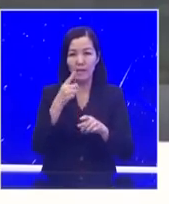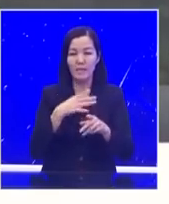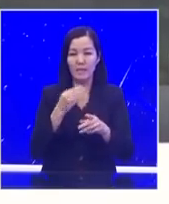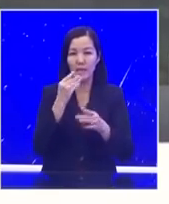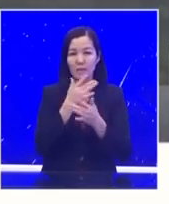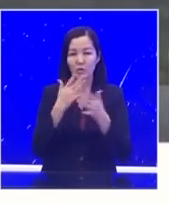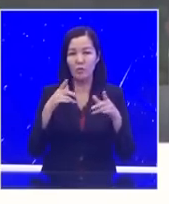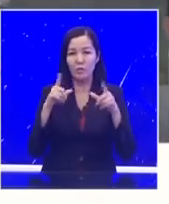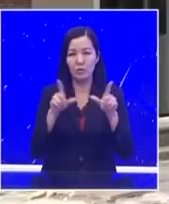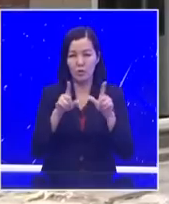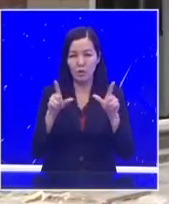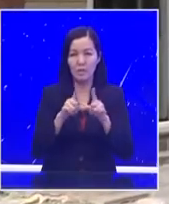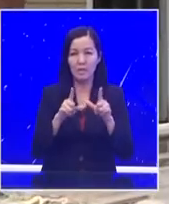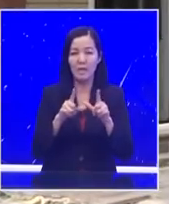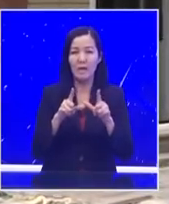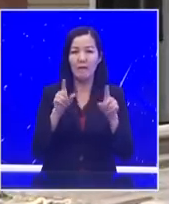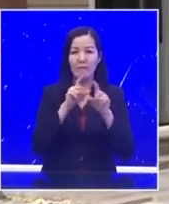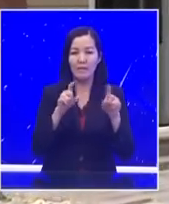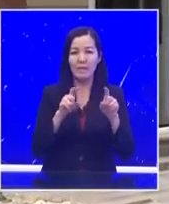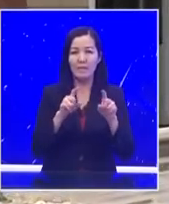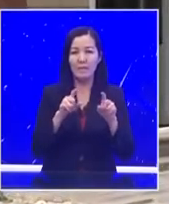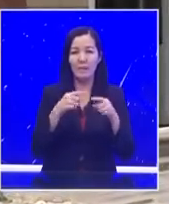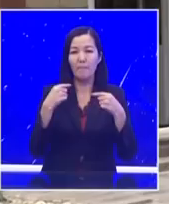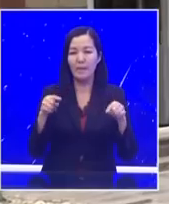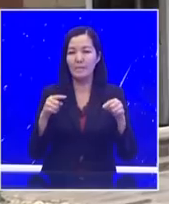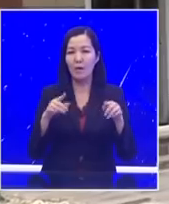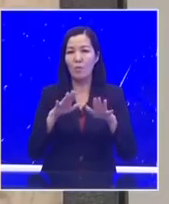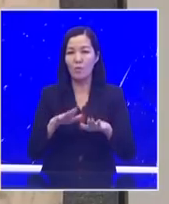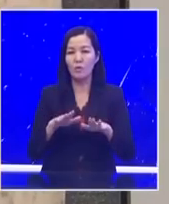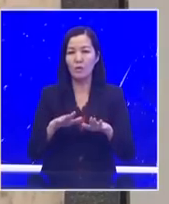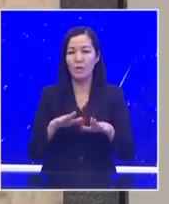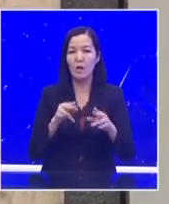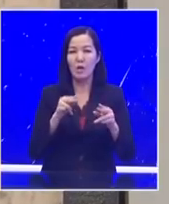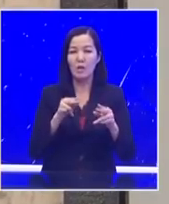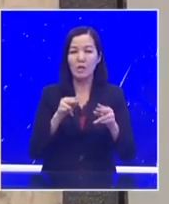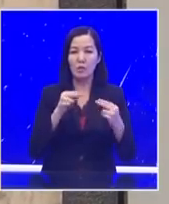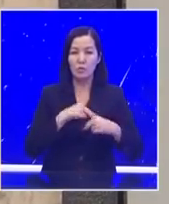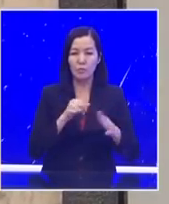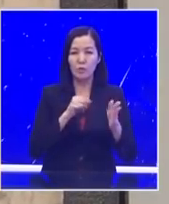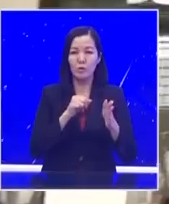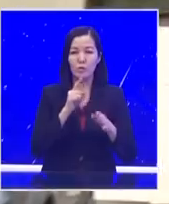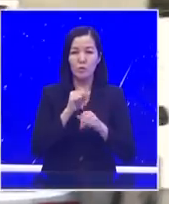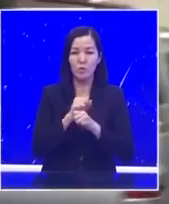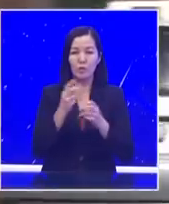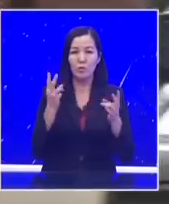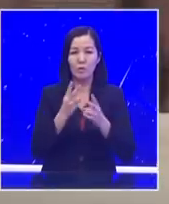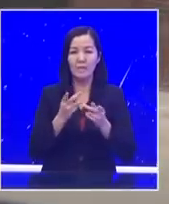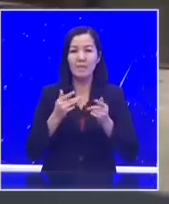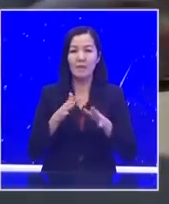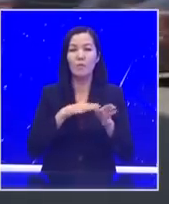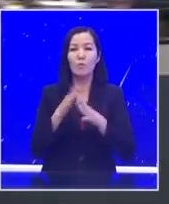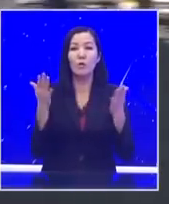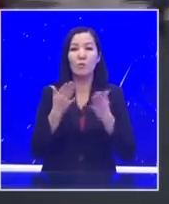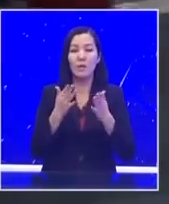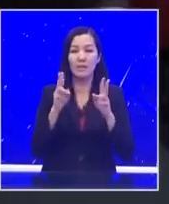азық-түлік сататын дүкендер мен нысандардан өзге сауда орындары жұмысын тоқтатуы тиіс. Талаптың орындалуы қалай? Осы мақсатта арнайы